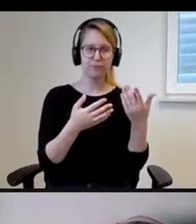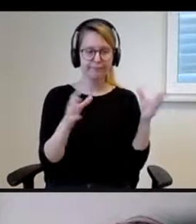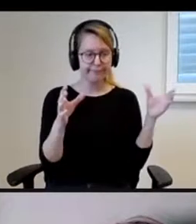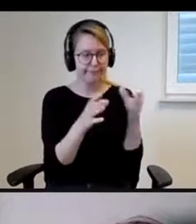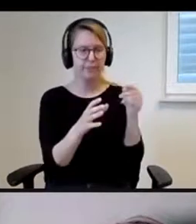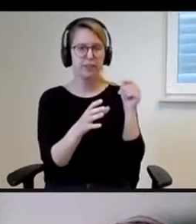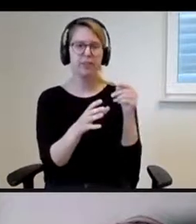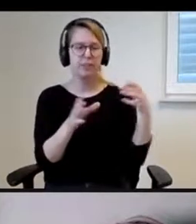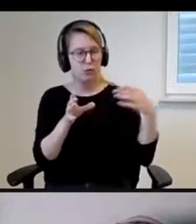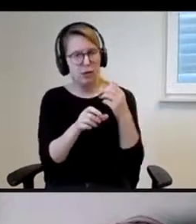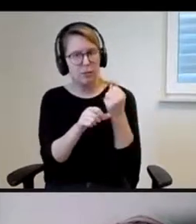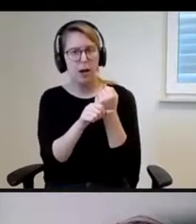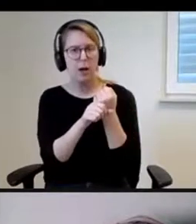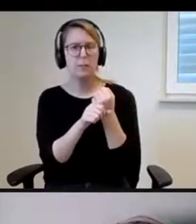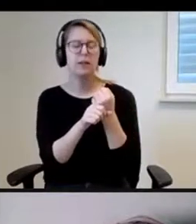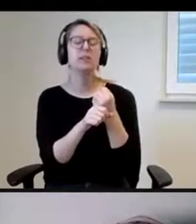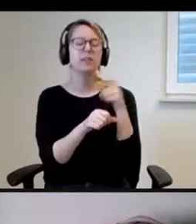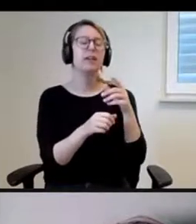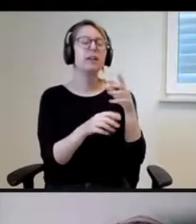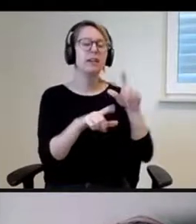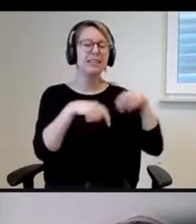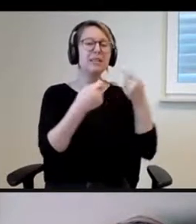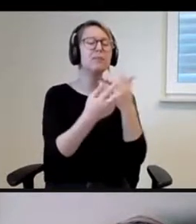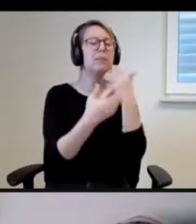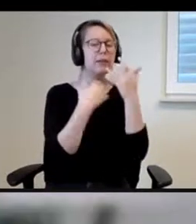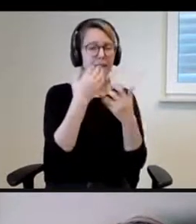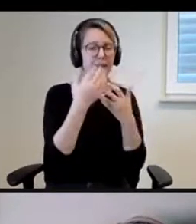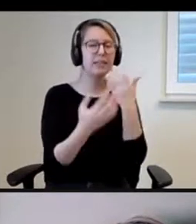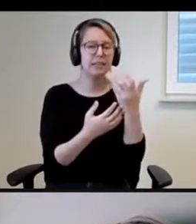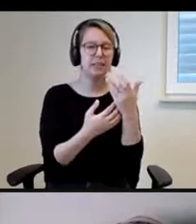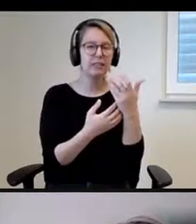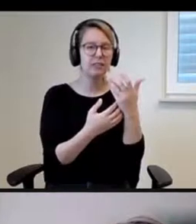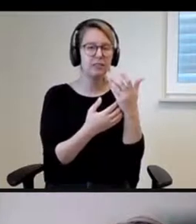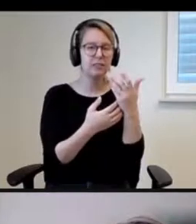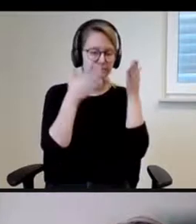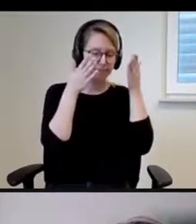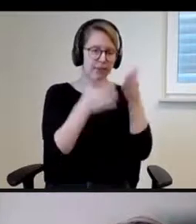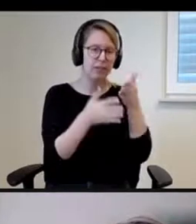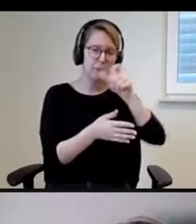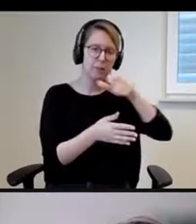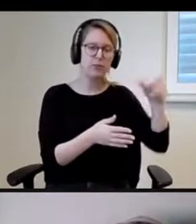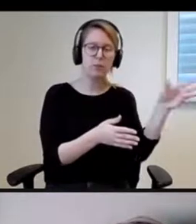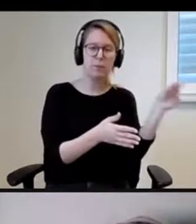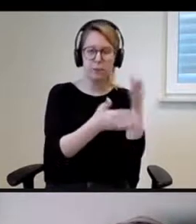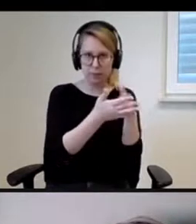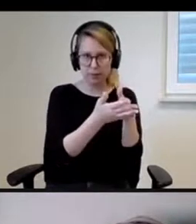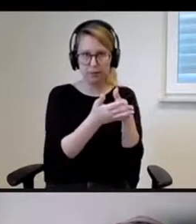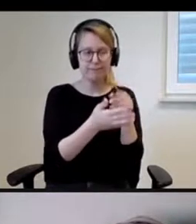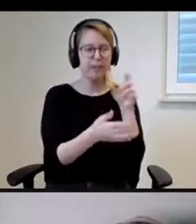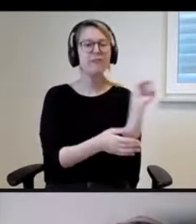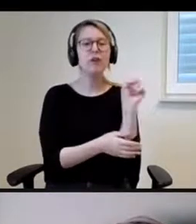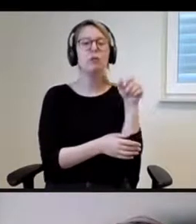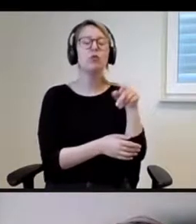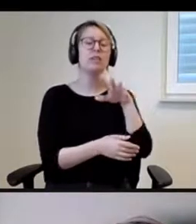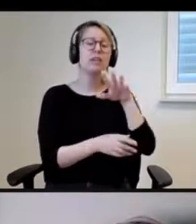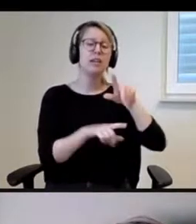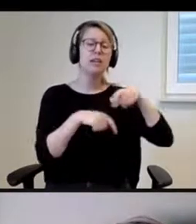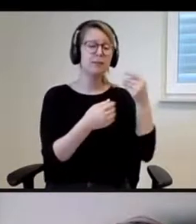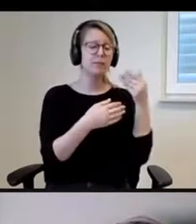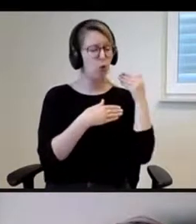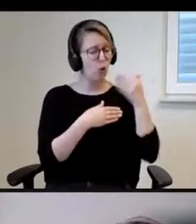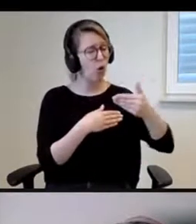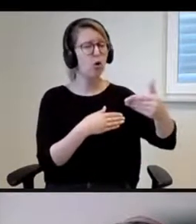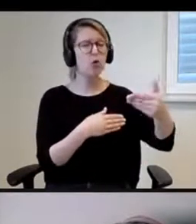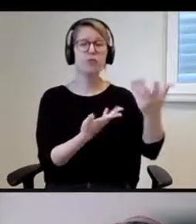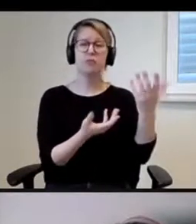a un handicap parce qu'il y a encore beaucoup de problèmes d'accessibilité pour faire une pétition, etc. Et je voulais juste vous